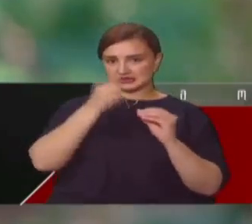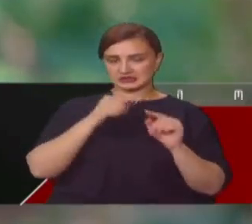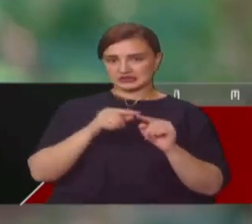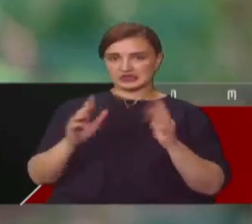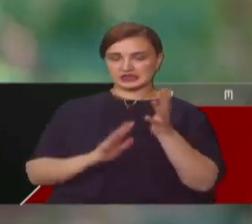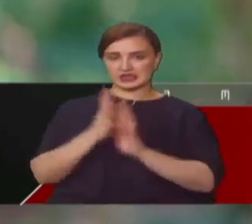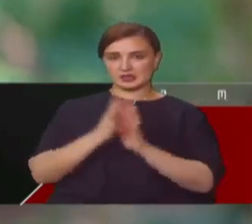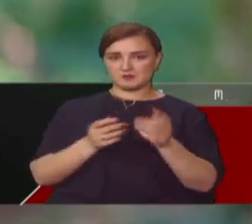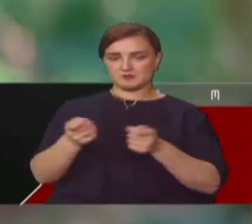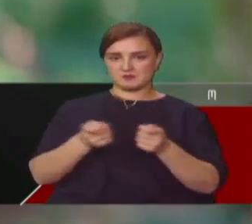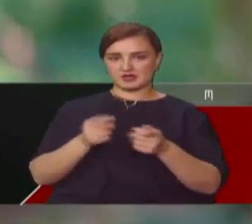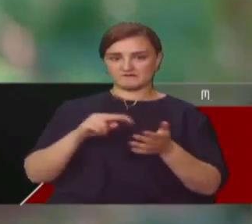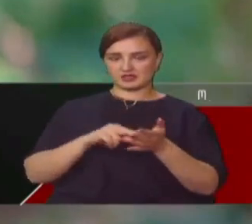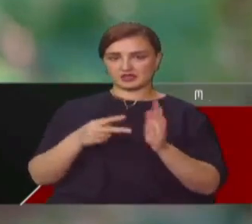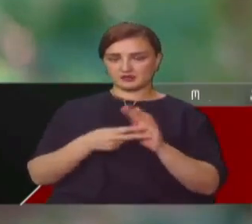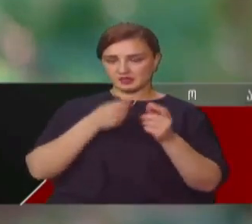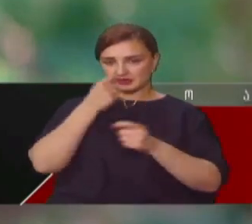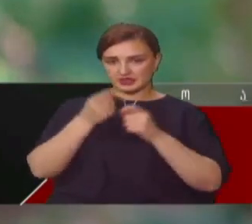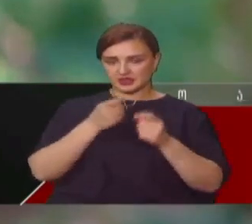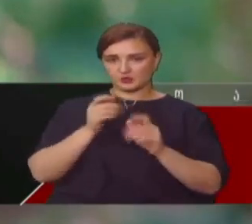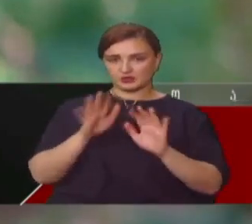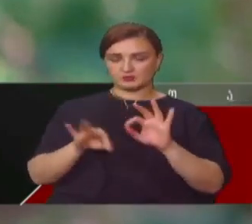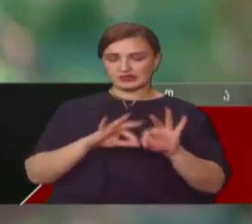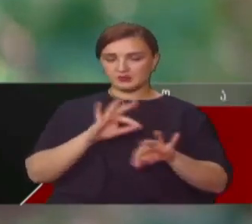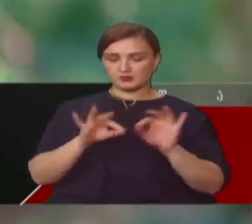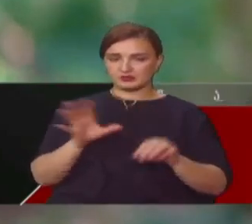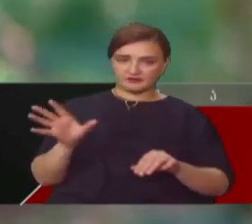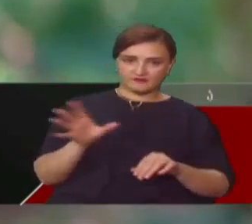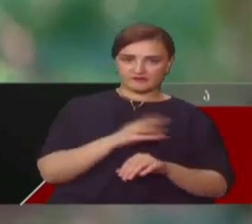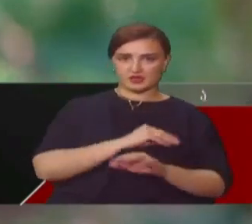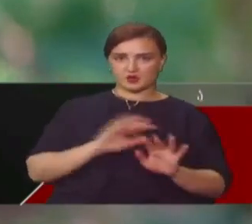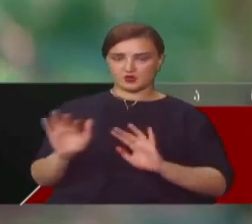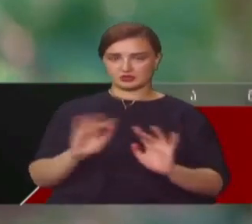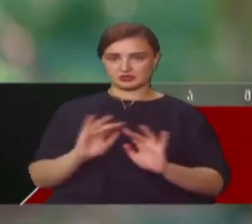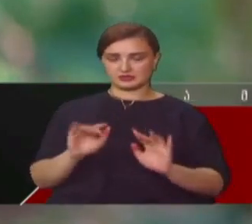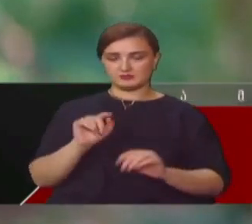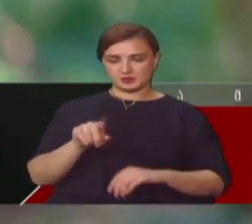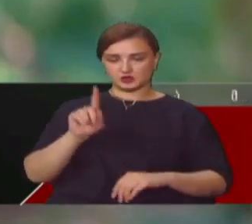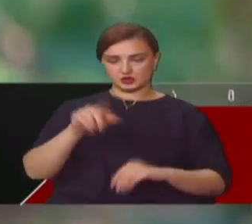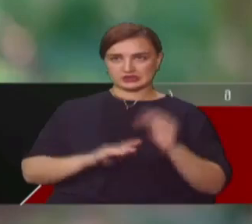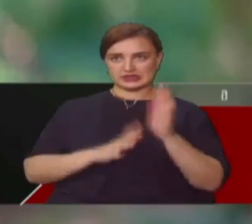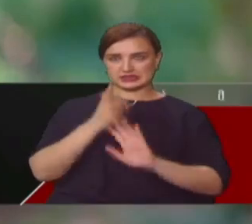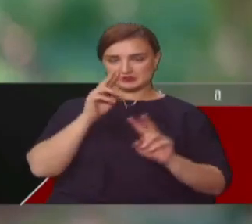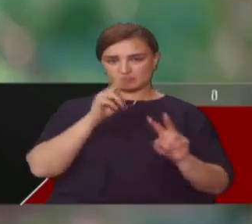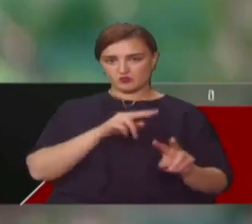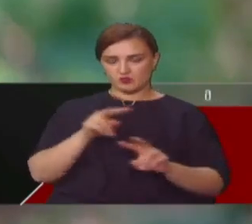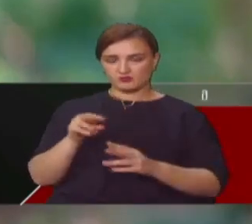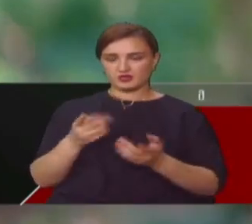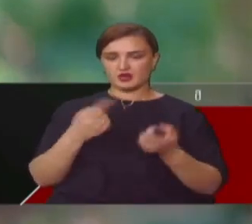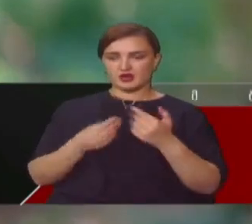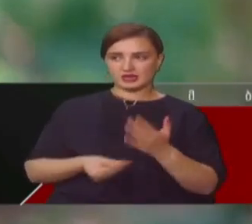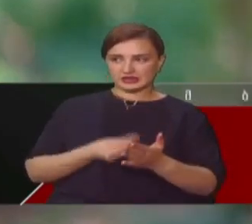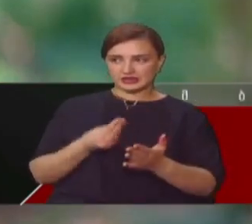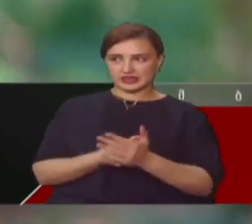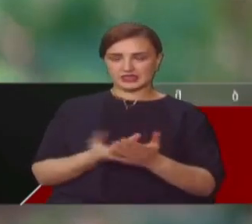მართვის გეგმა, სადაც დეტალურად იქნება წარმოდგენილი დაპროექტებული ყველა სატყეო სამეურნეო ღონისძიება, მათ შორის ტყის მოვლის ღონისძიებები, ტყის აღდგენის